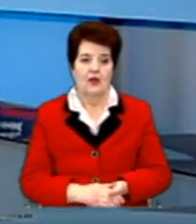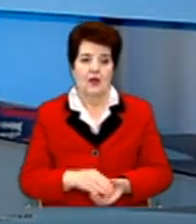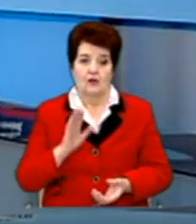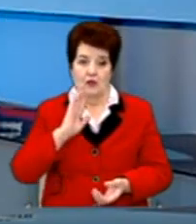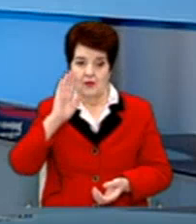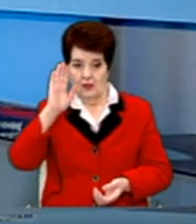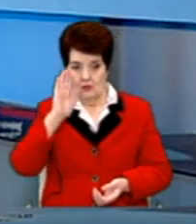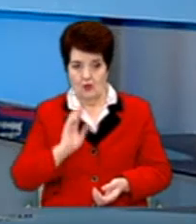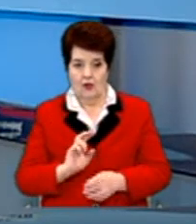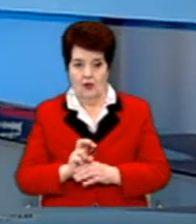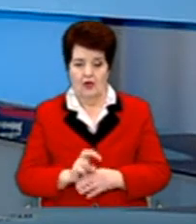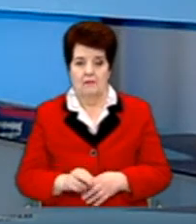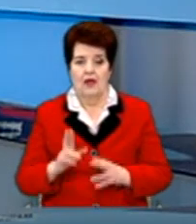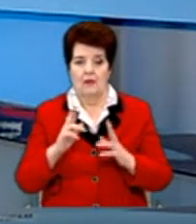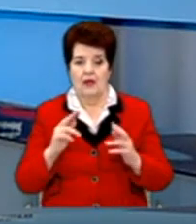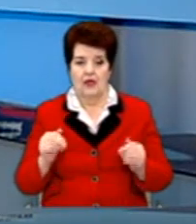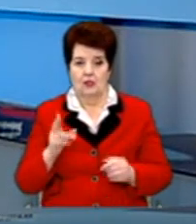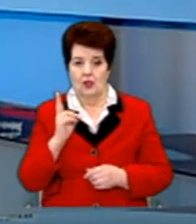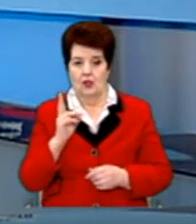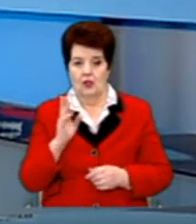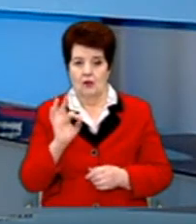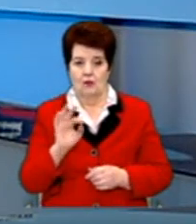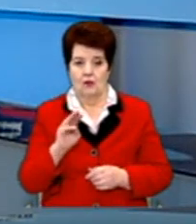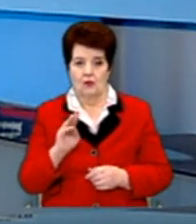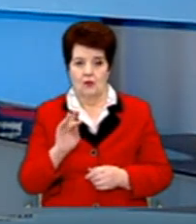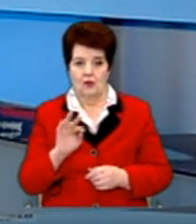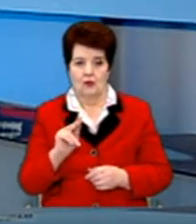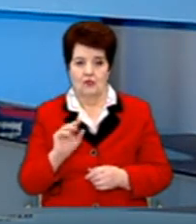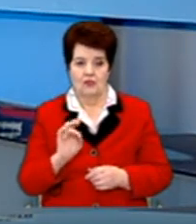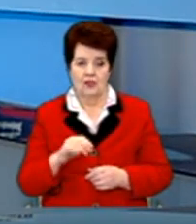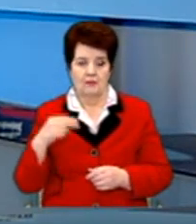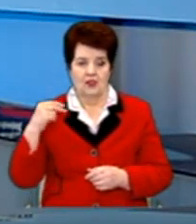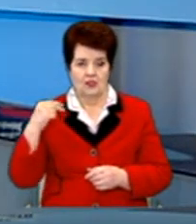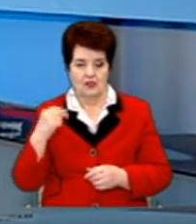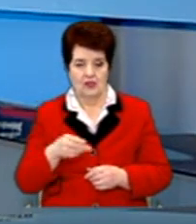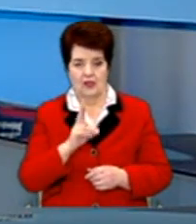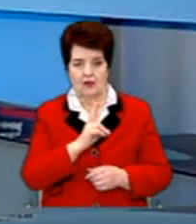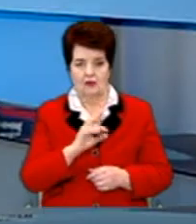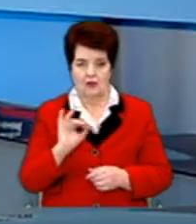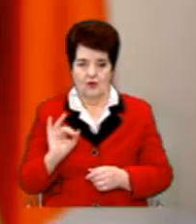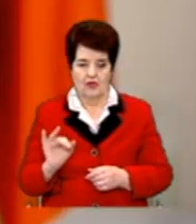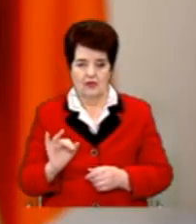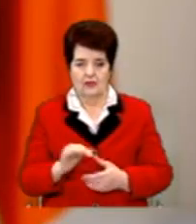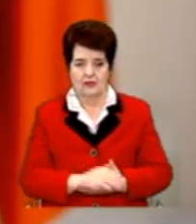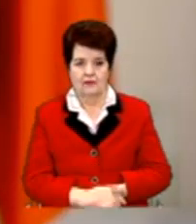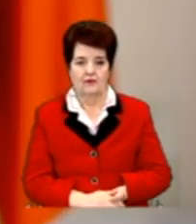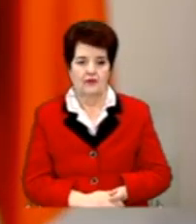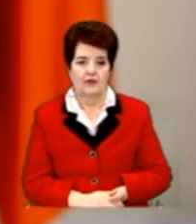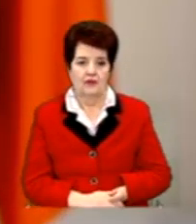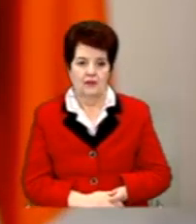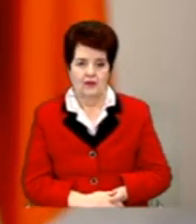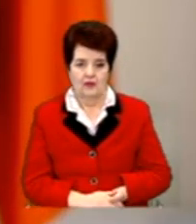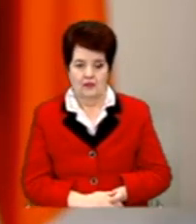Doamnelor, domnilor, merge acum la Palatul Cotroceni pentru a urmări în direct declarațiile președintelui României, Klaus Iohannis. O